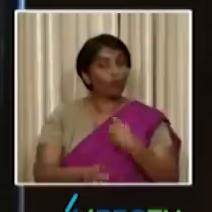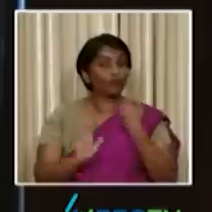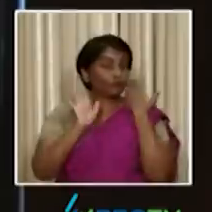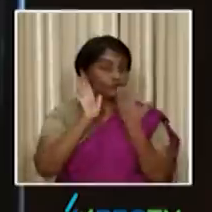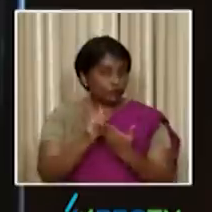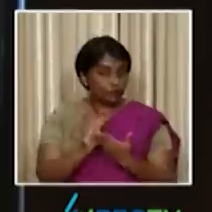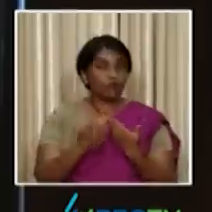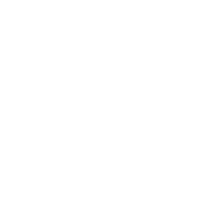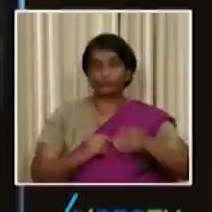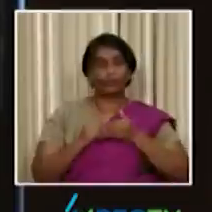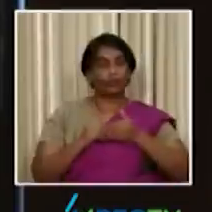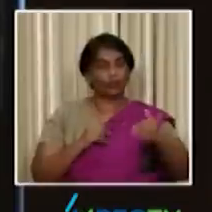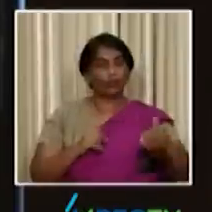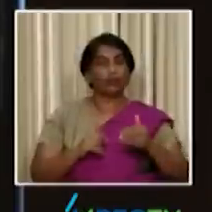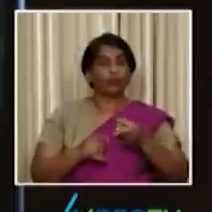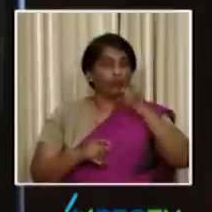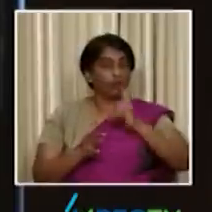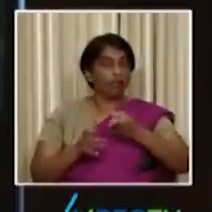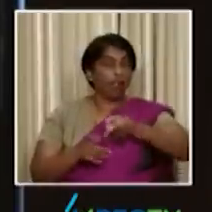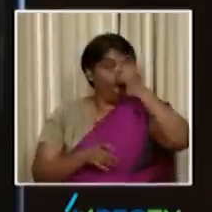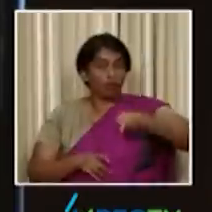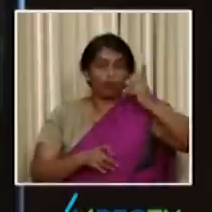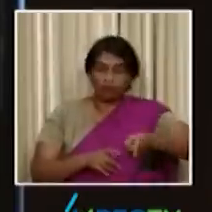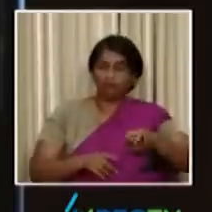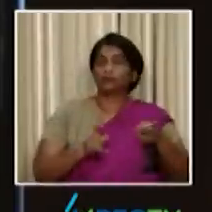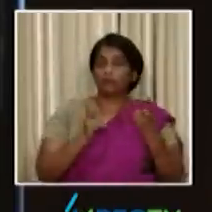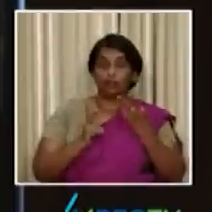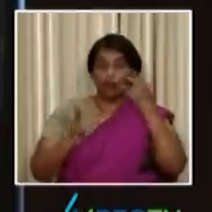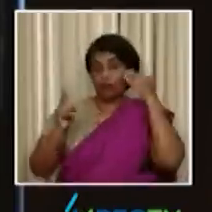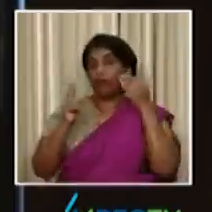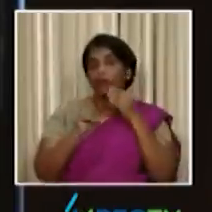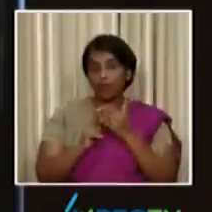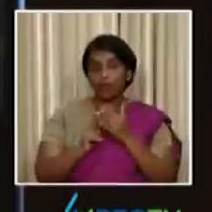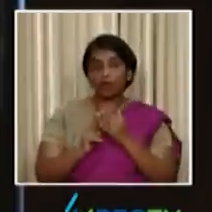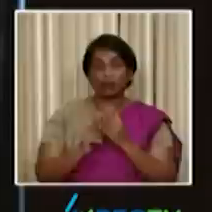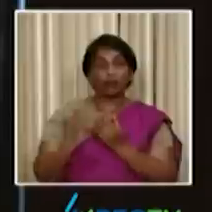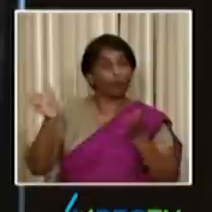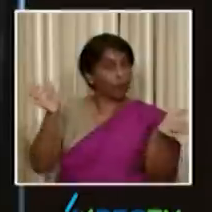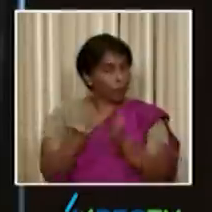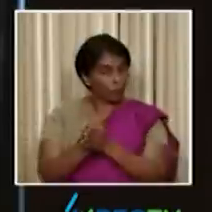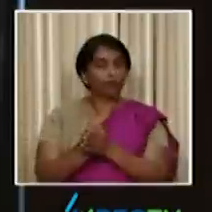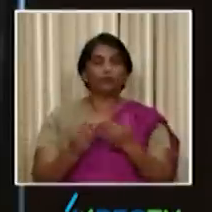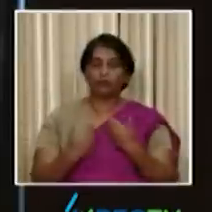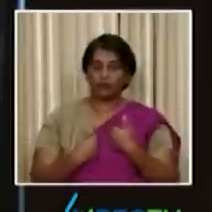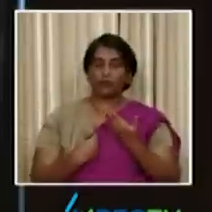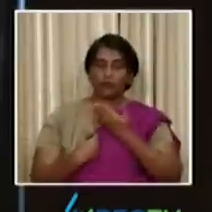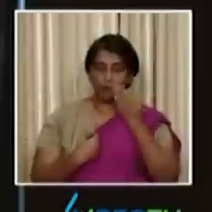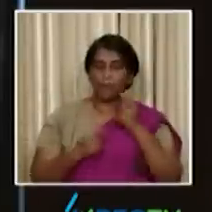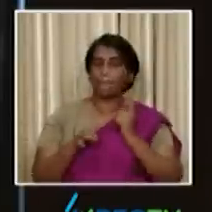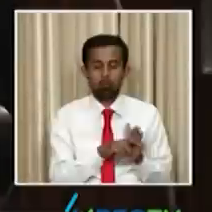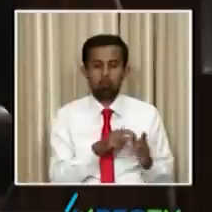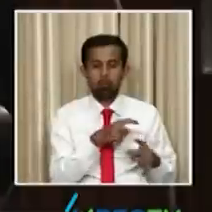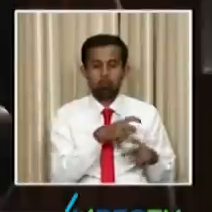ආදර්ශය අපිට පුළුවන් නම් නිර්දේශ කොට ඉදිරිපත් කිරීම වැනි විෂයන් සඳහා ඇප්ලයි කරගන්න අපිට පුළුවන් මේ ප්‍රශ්නෙන්